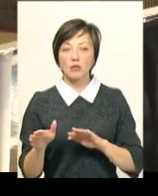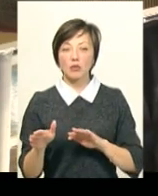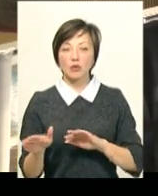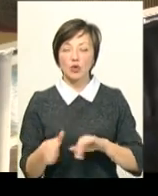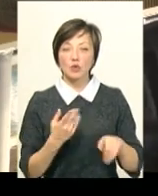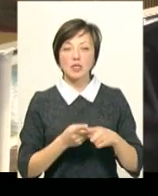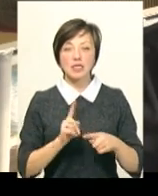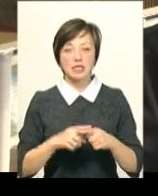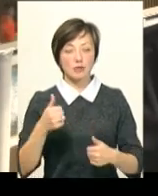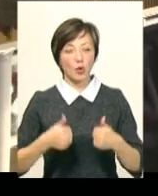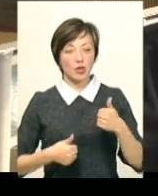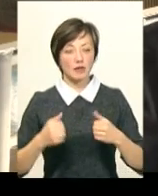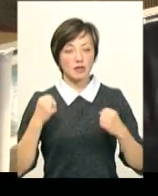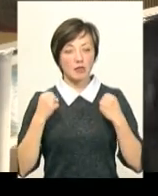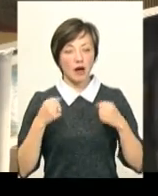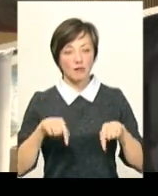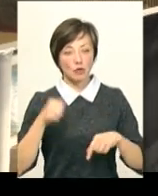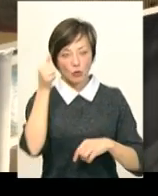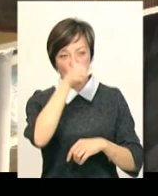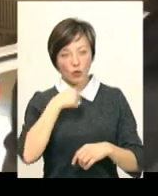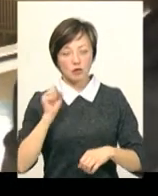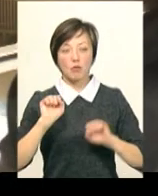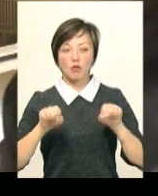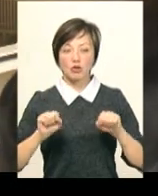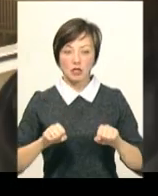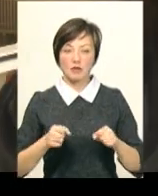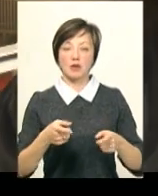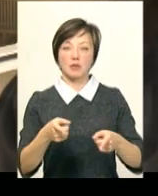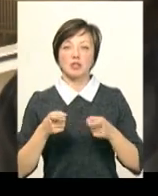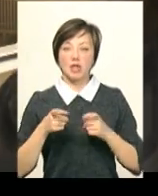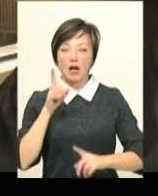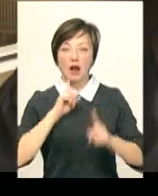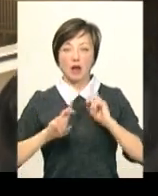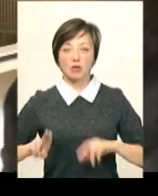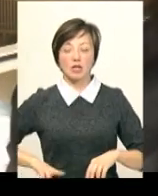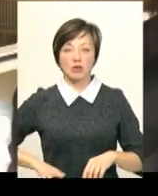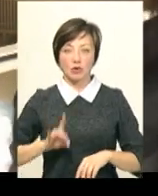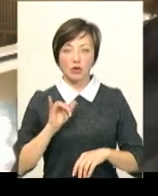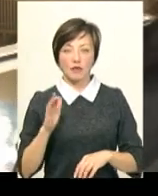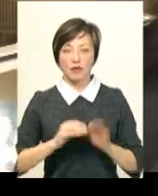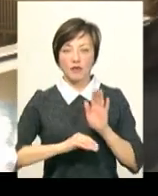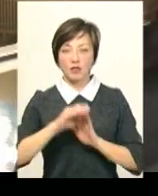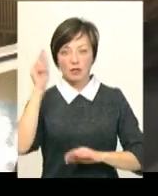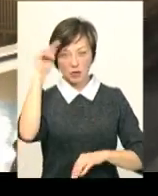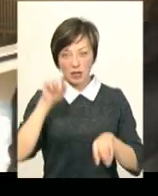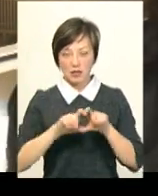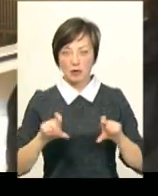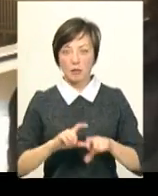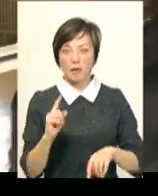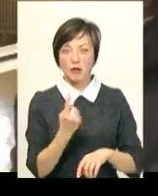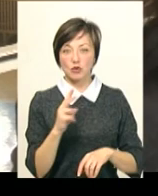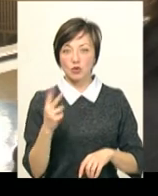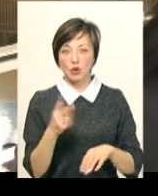пройдуть ці спортивні ігри у цього року. І, можливо, ми підключимо раду директорів вищих навчальних закладів першого-другого